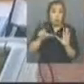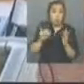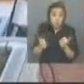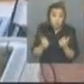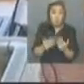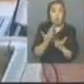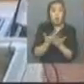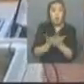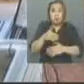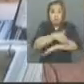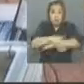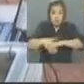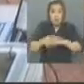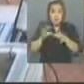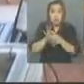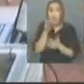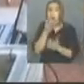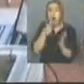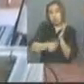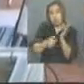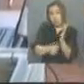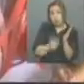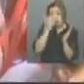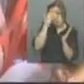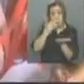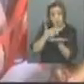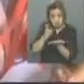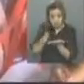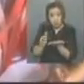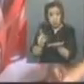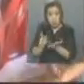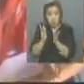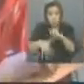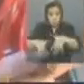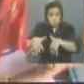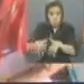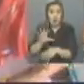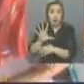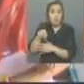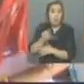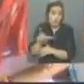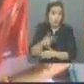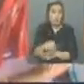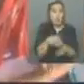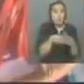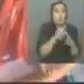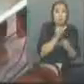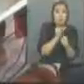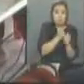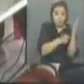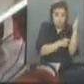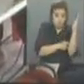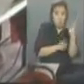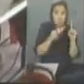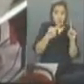ณจากโครงการรับจำนำข้าวโดยจัดสรรให้สถาบันเกษตรกร 5,000 ล้านบาทและองค์การสวนยางจำนวน 10,000 ล้านบาทโดยธ